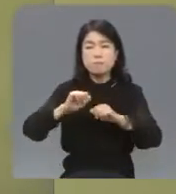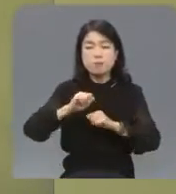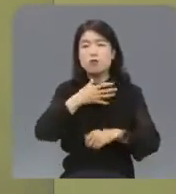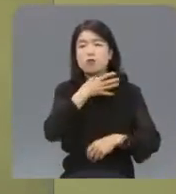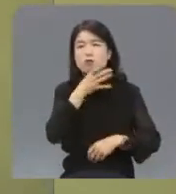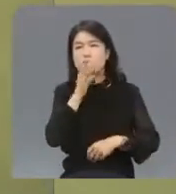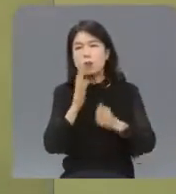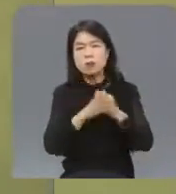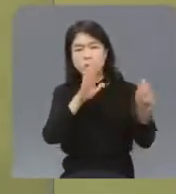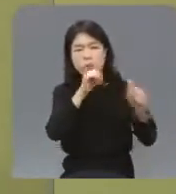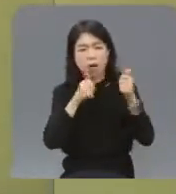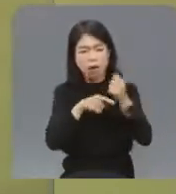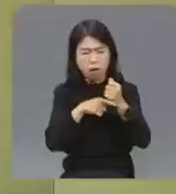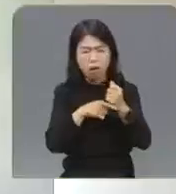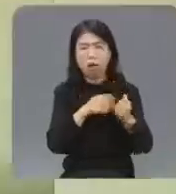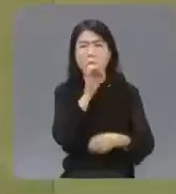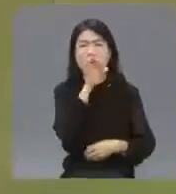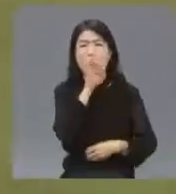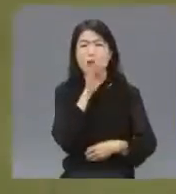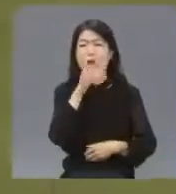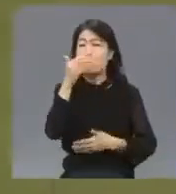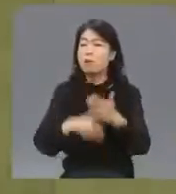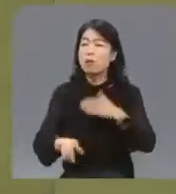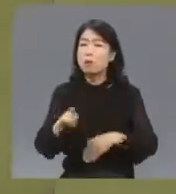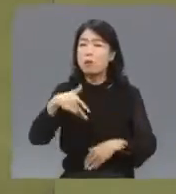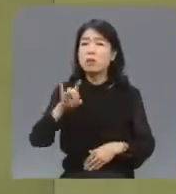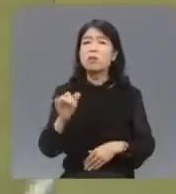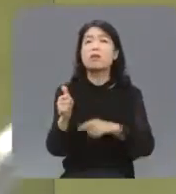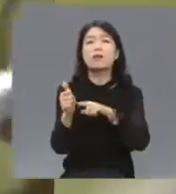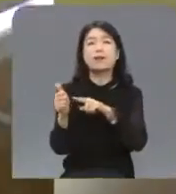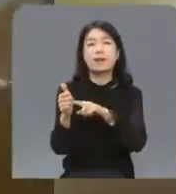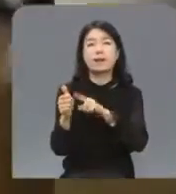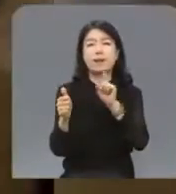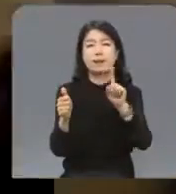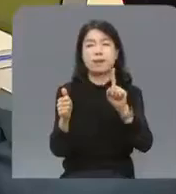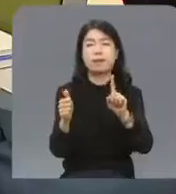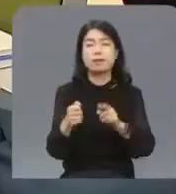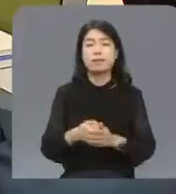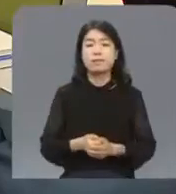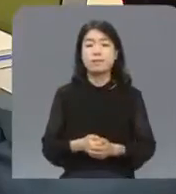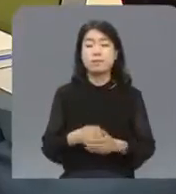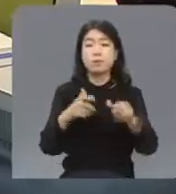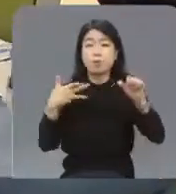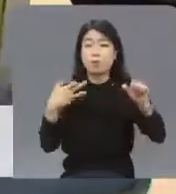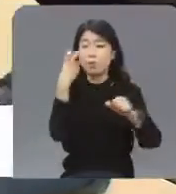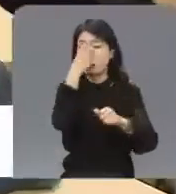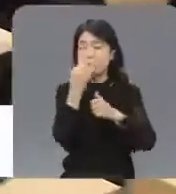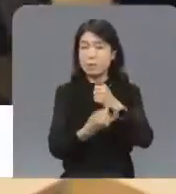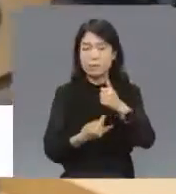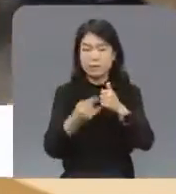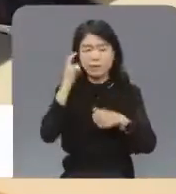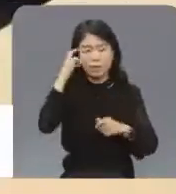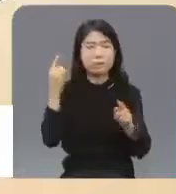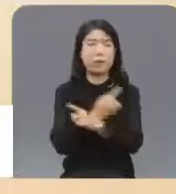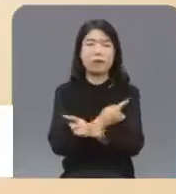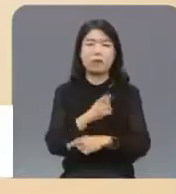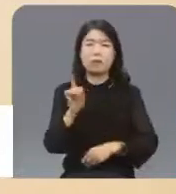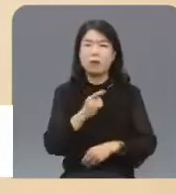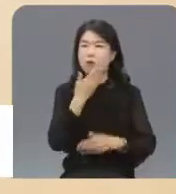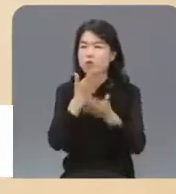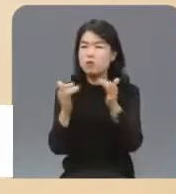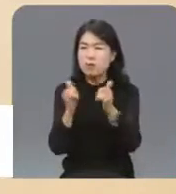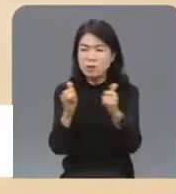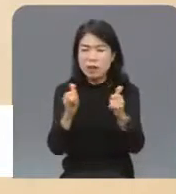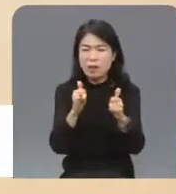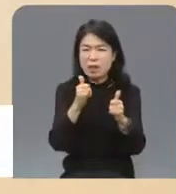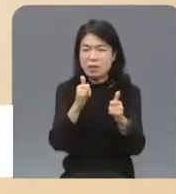노환으로 조사가 어렵고 남은 건 정호용 씨뿐입니다. 5.18 조사위는 방향을 바꿔 핵심